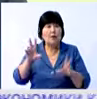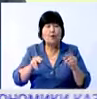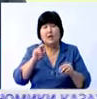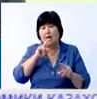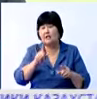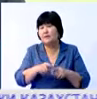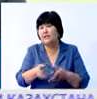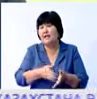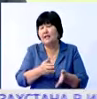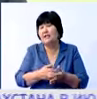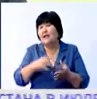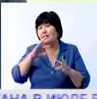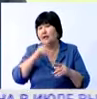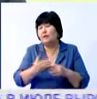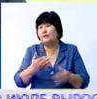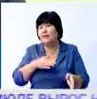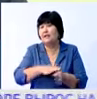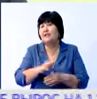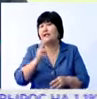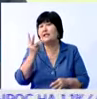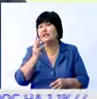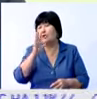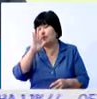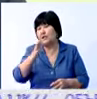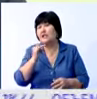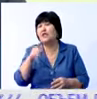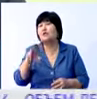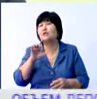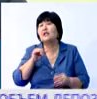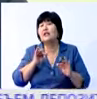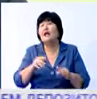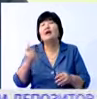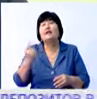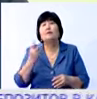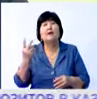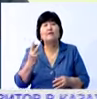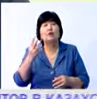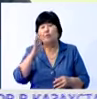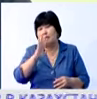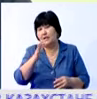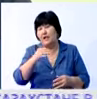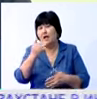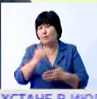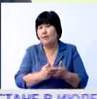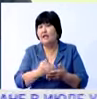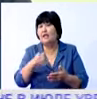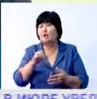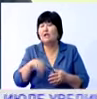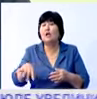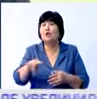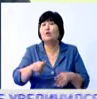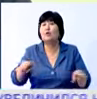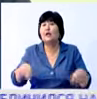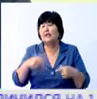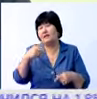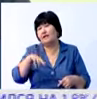и недостатки допущенная при реализации третьей пятилетки индустриализации в рамках первой и второй пятилетки программы индустриализации в регионе реализовано